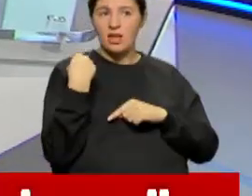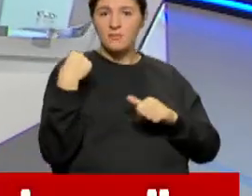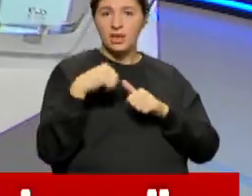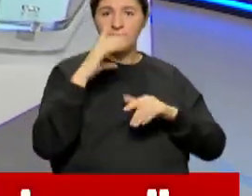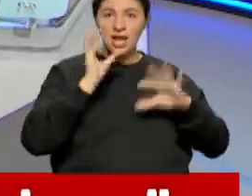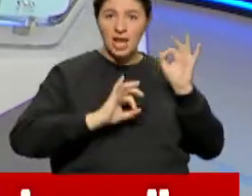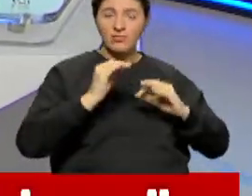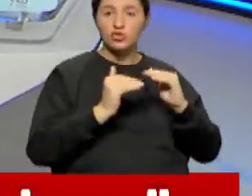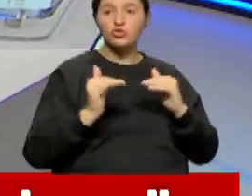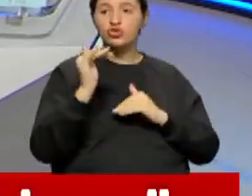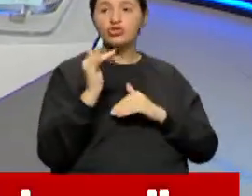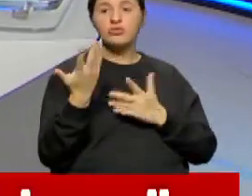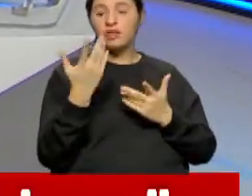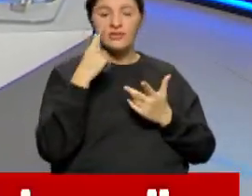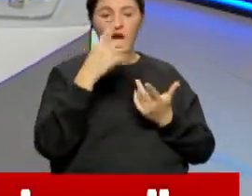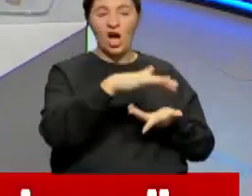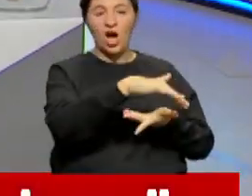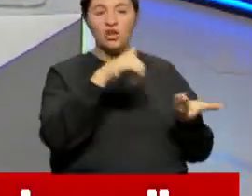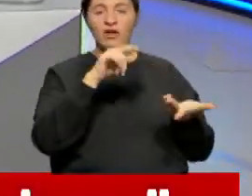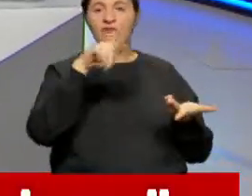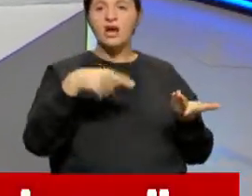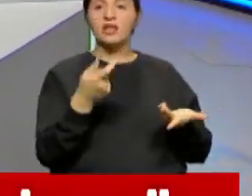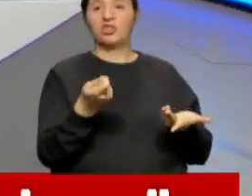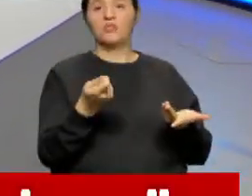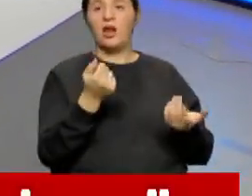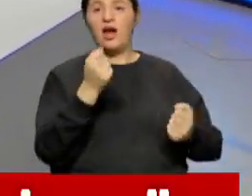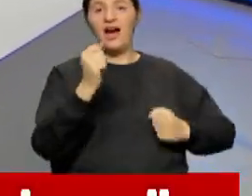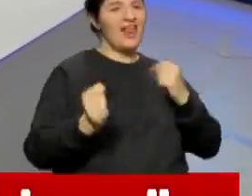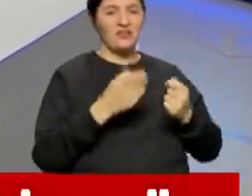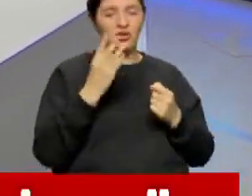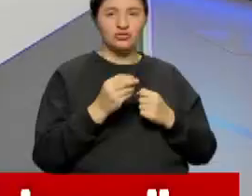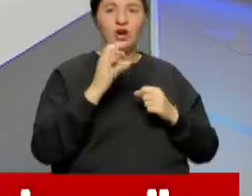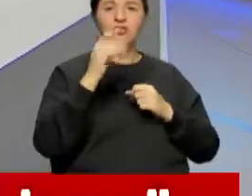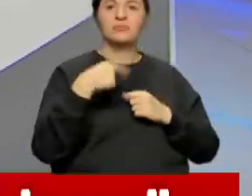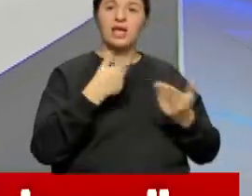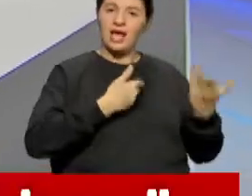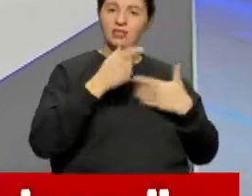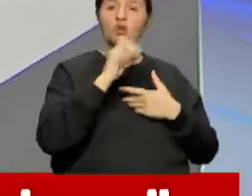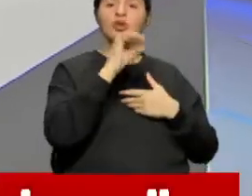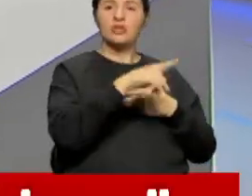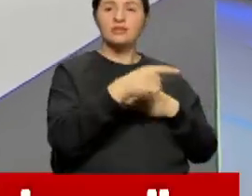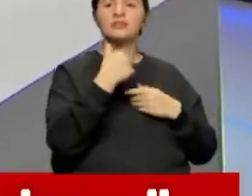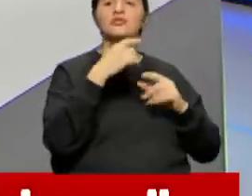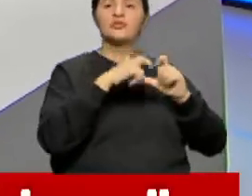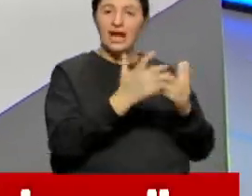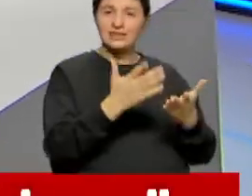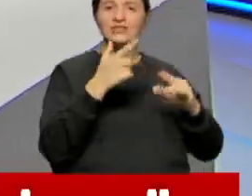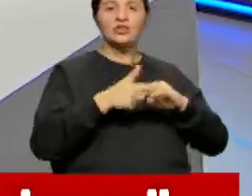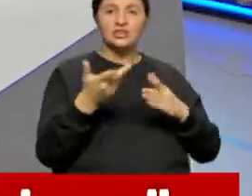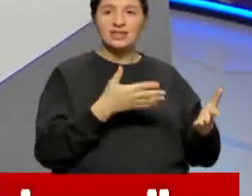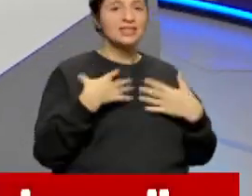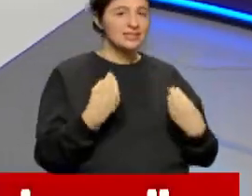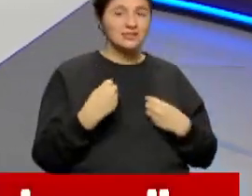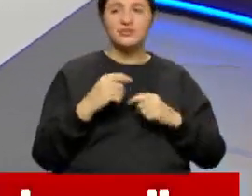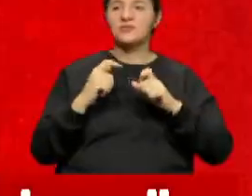değerleme ve üzerinden Devletin alacağı vergiler ne kadar hareketli olacak o zaman bize anlatacak Ozan Bingöl Günaydın Hoş geldin